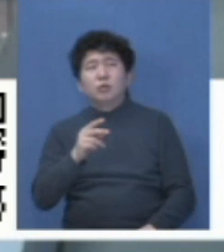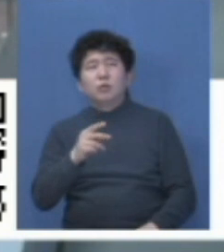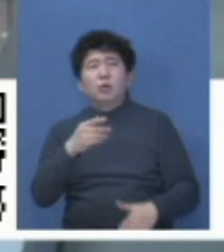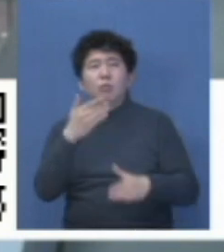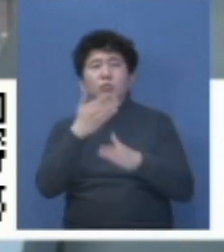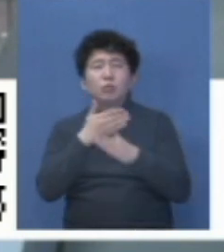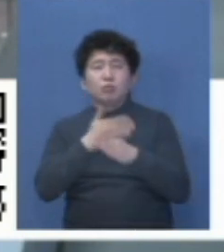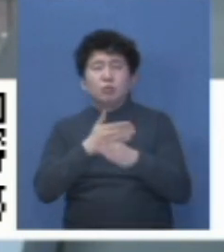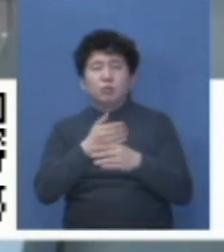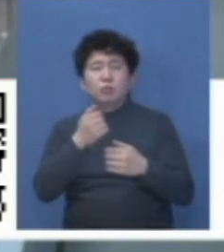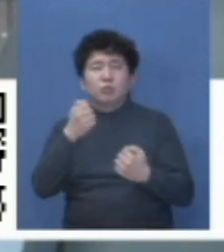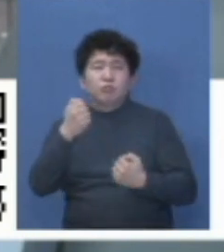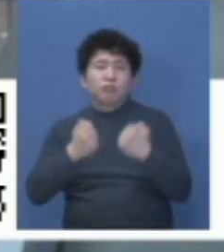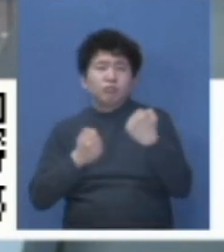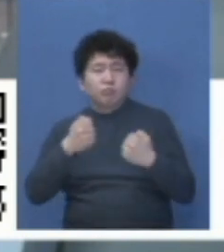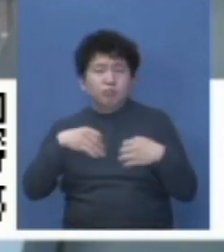автомобиля,